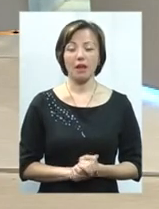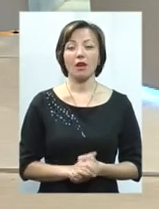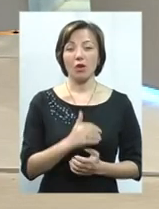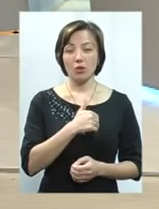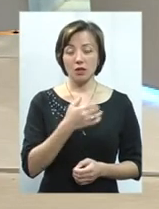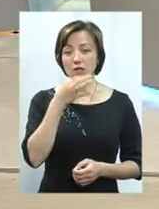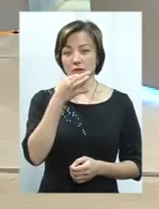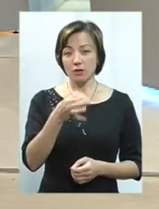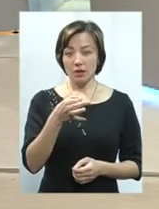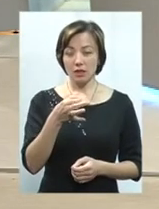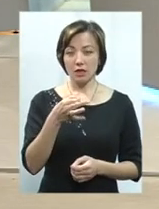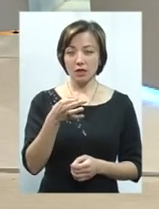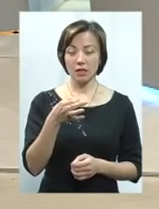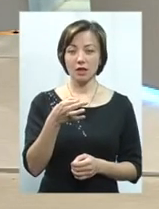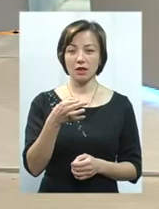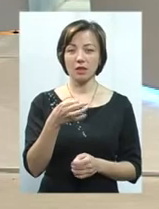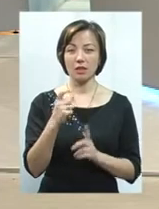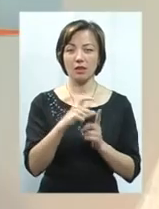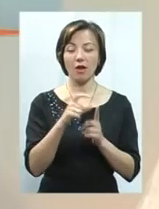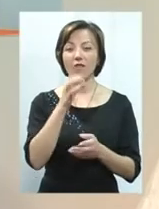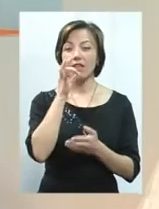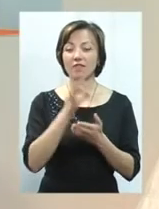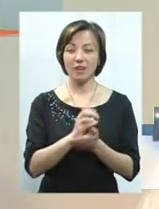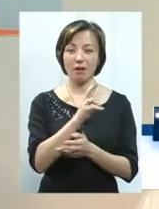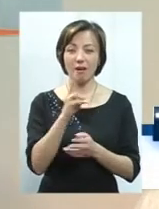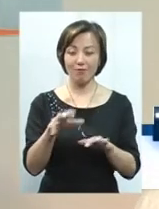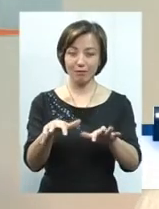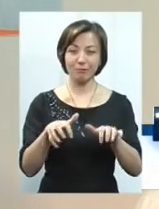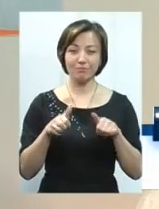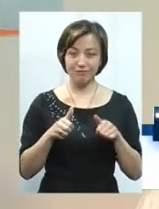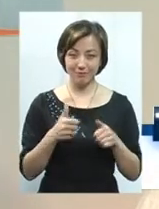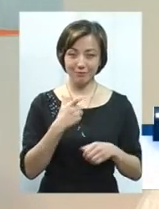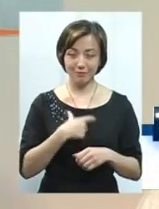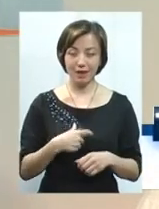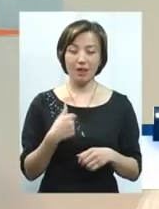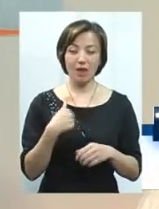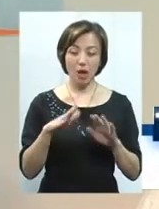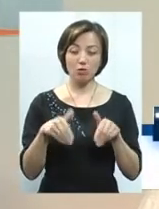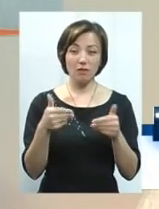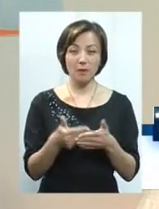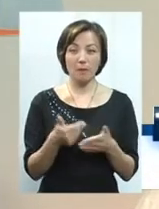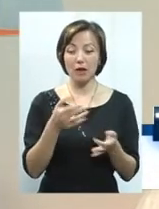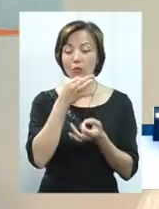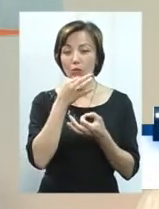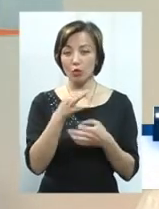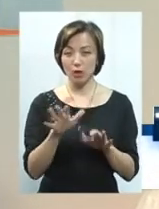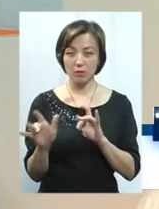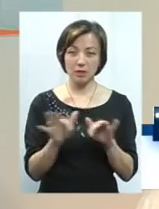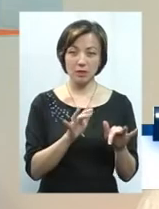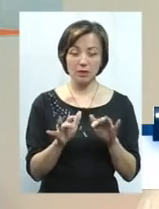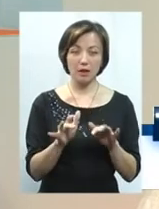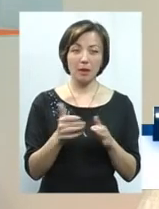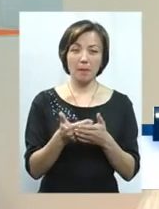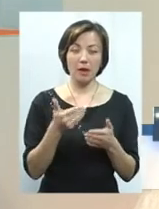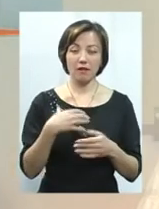сказати б словами класика, ми в ответі за тих, кого приручили. Я совітую перед будь-яким кроком, а тим більше